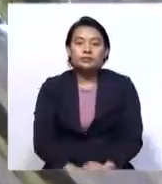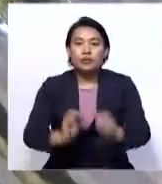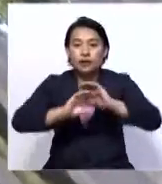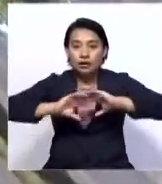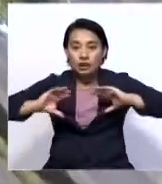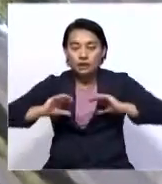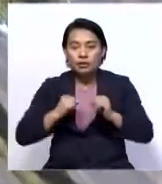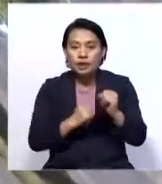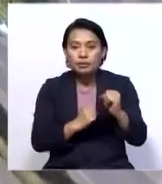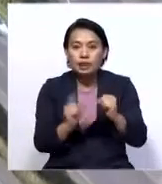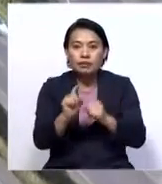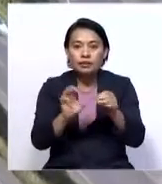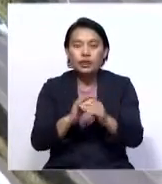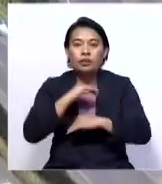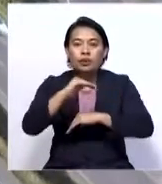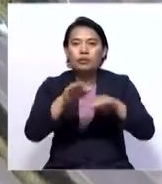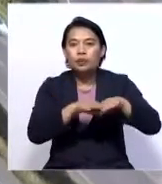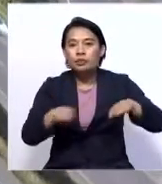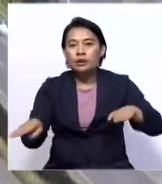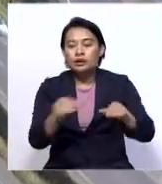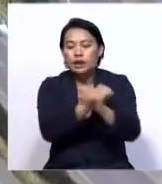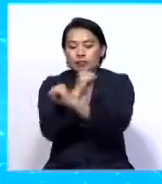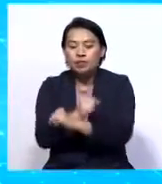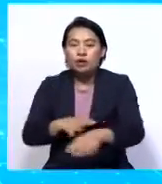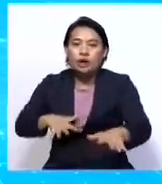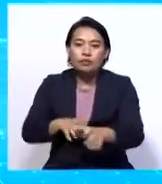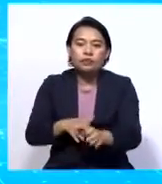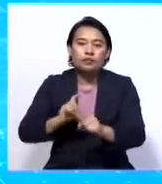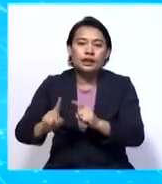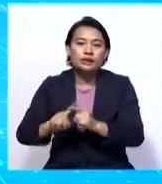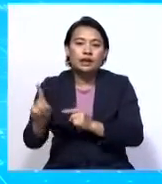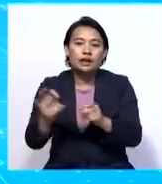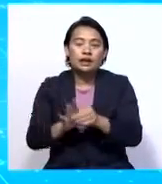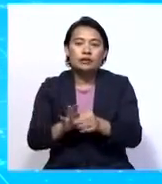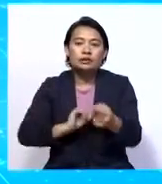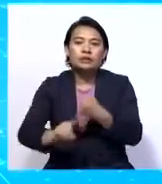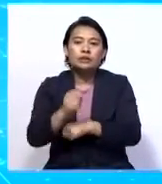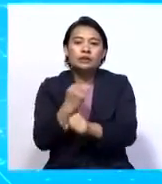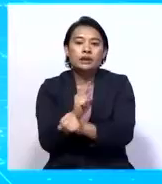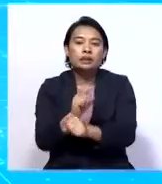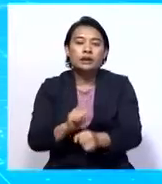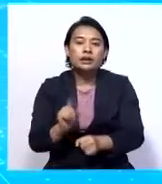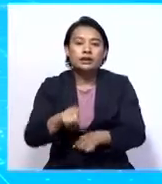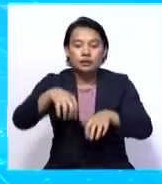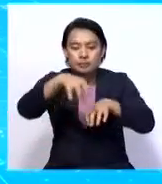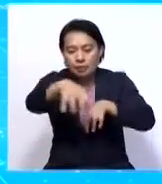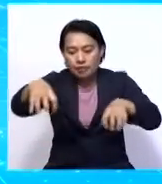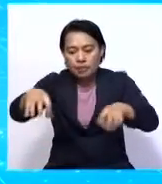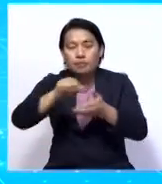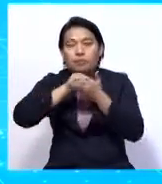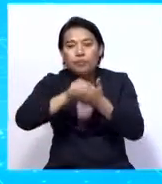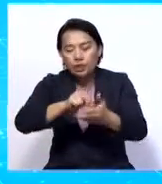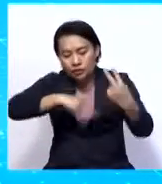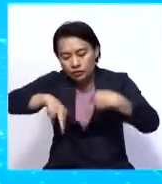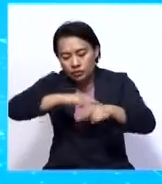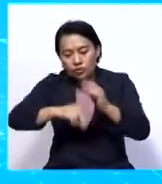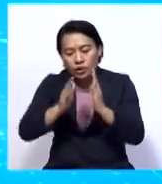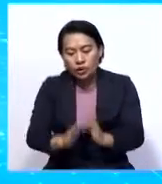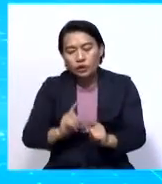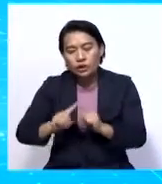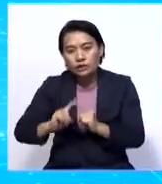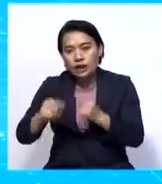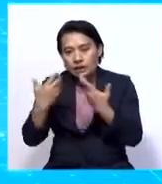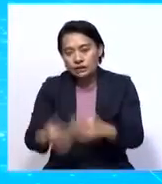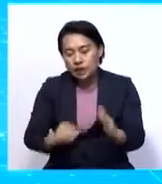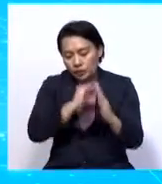ได้มีการพยายามกำหนดมาตรการป้องกันการเกิดอุบัติเหตุอีกทางหนึ่งก็คือการตั้งจุดตรวจแล้วก็จุดให้บริการพี่น้องประชาชนซึ่งก็มีมากกว่า 2,000 จุดทั่วประเ